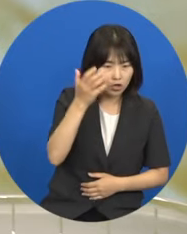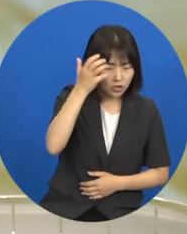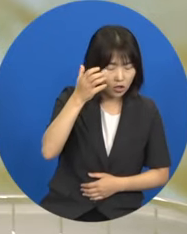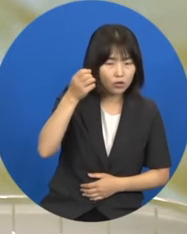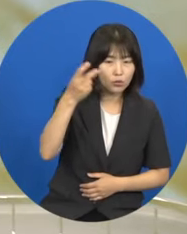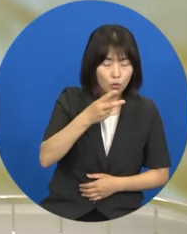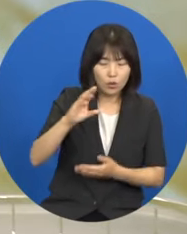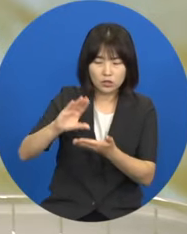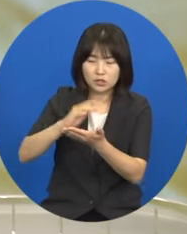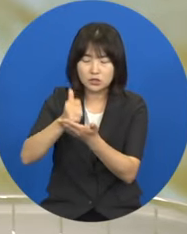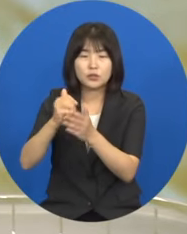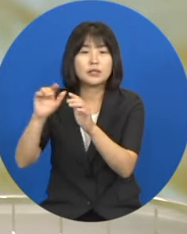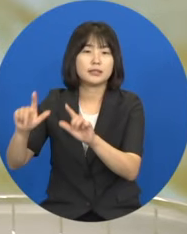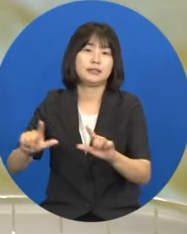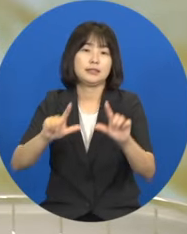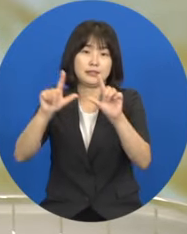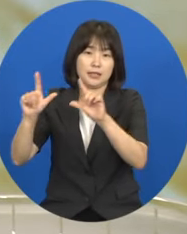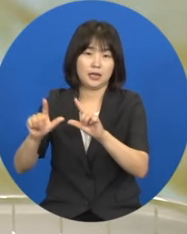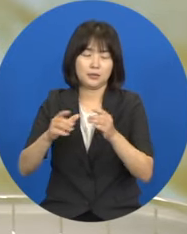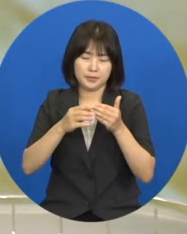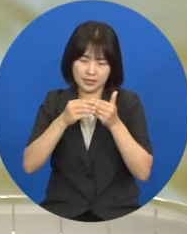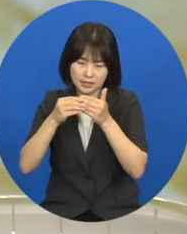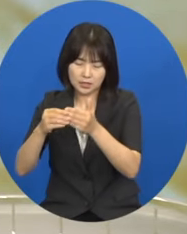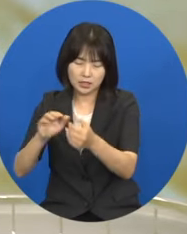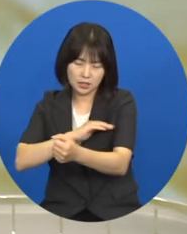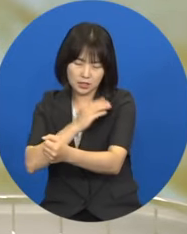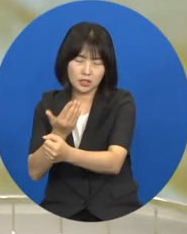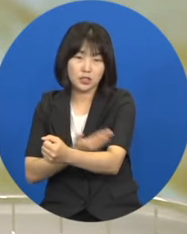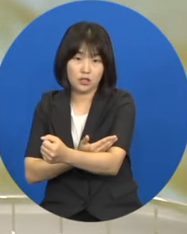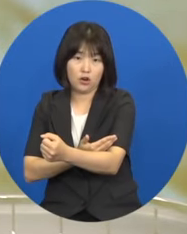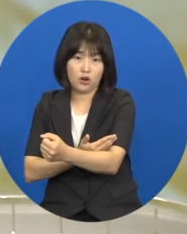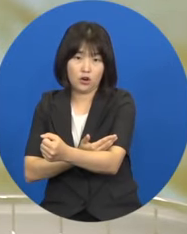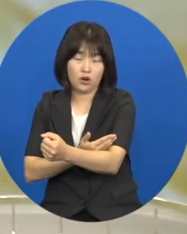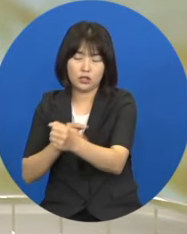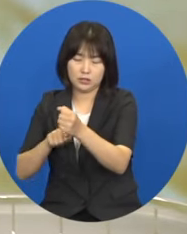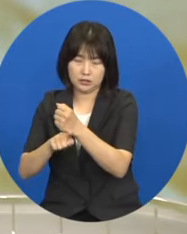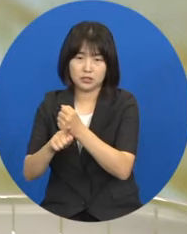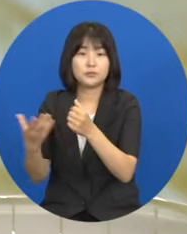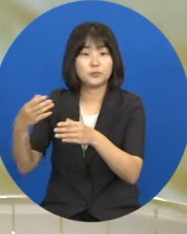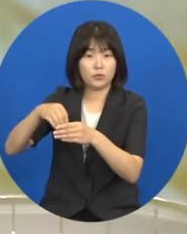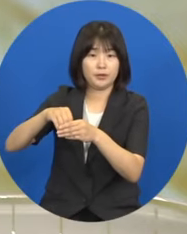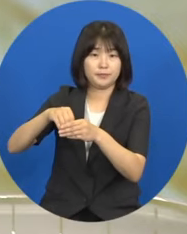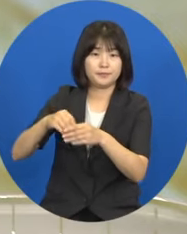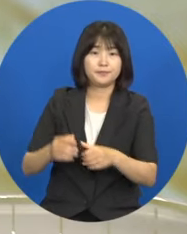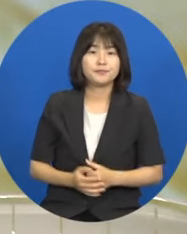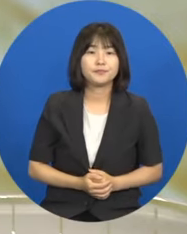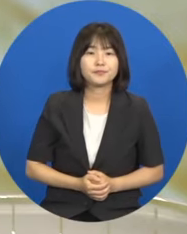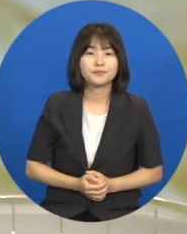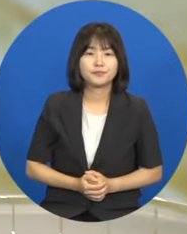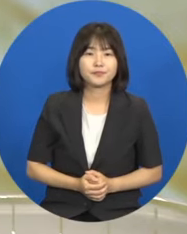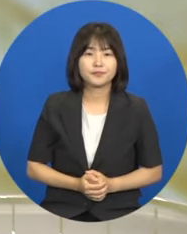그리스도인의 삶을 이끄는 능력을 의미하기도 합니다.